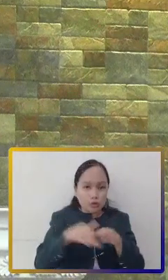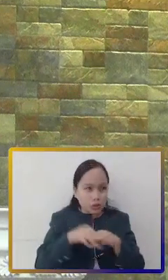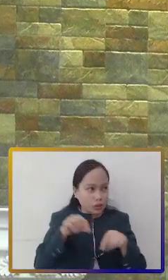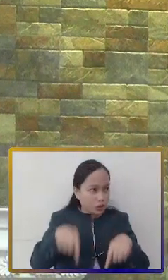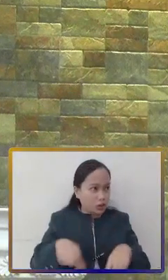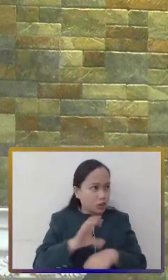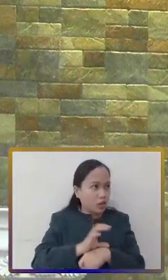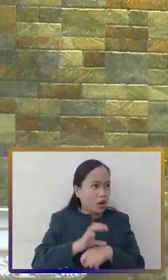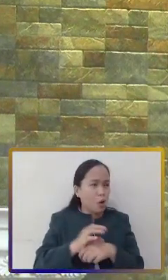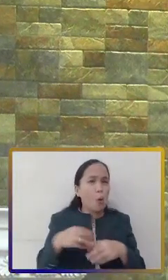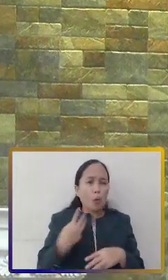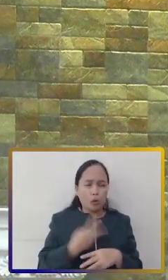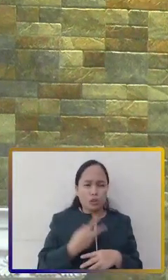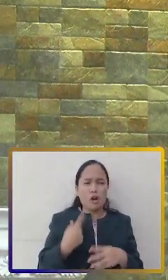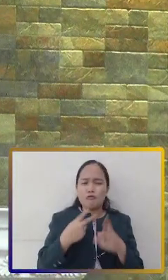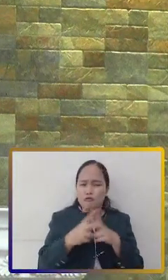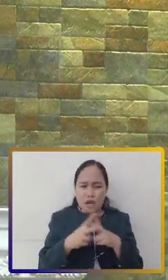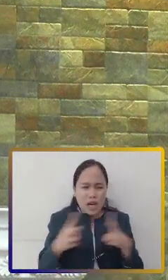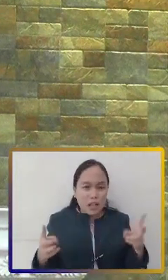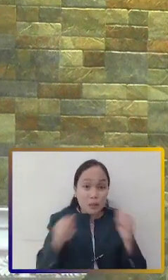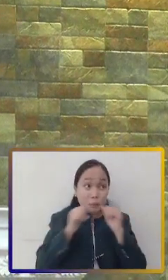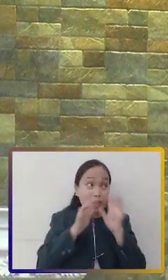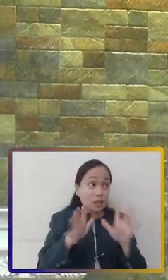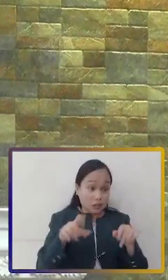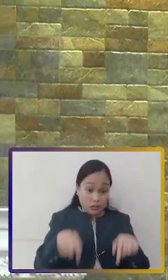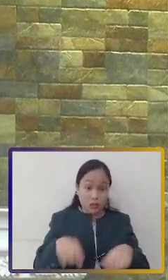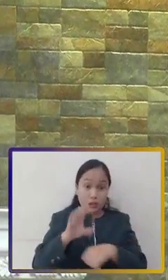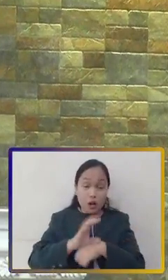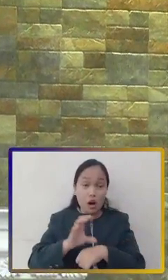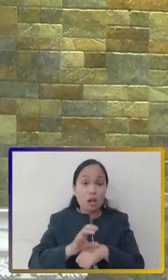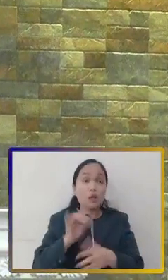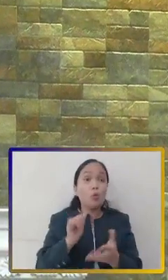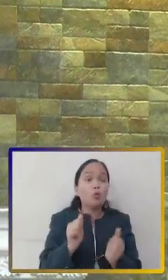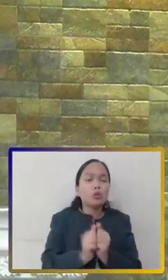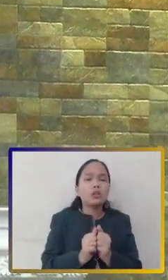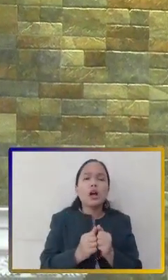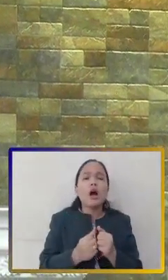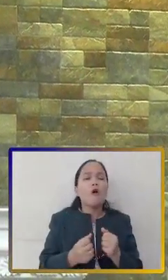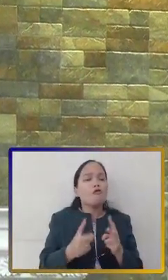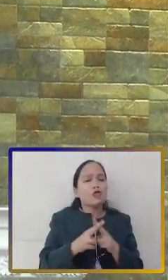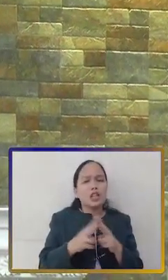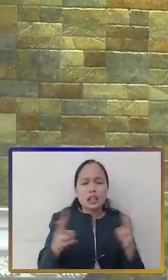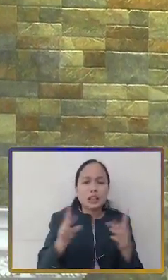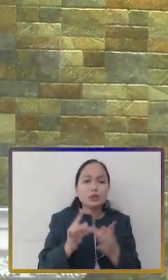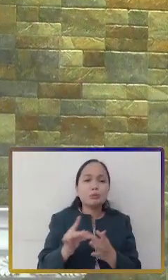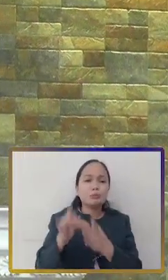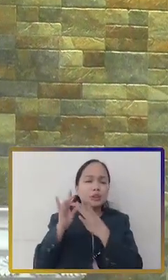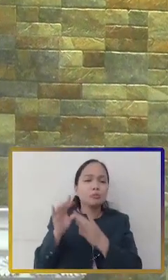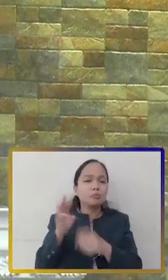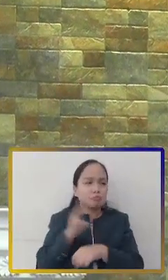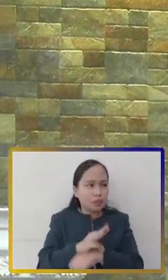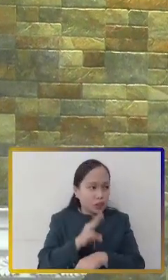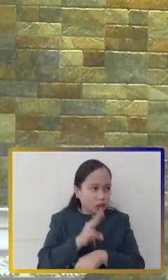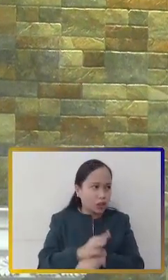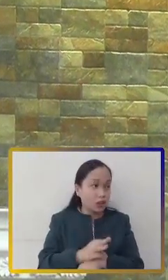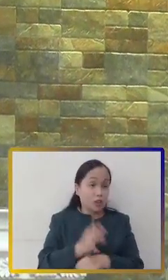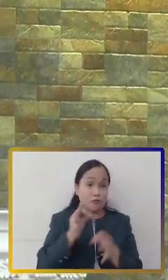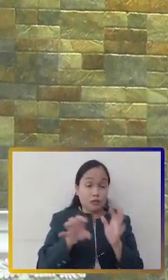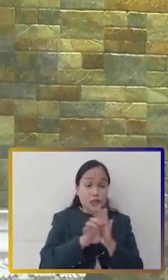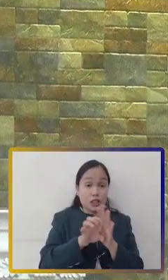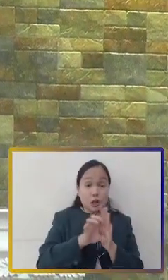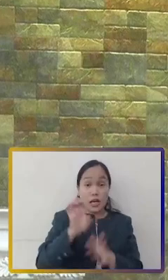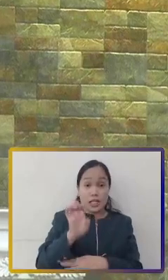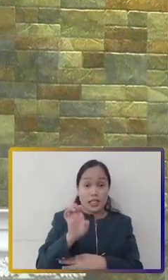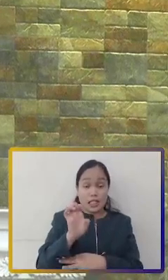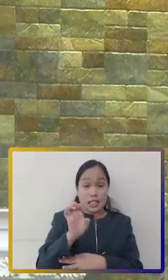see, we are blessed to be in a church with an exceptional ministry. Pag sinabi natin